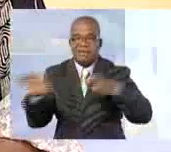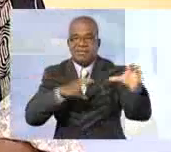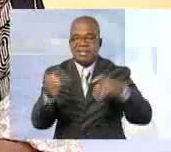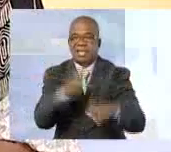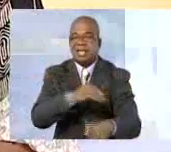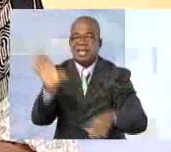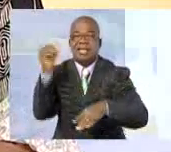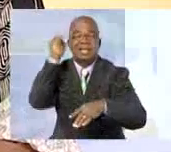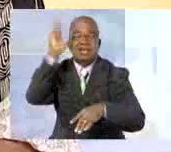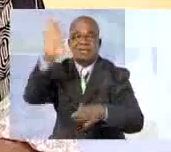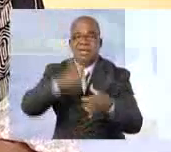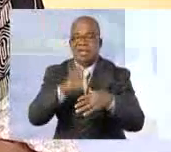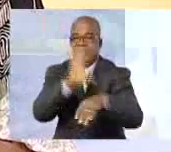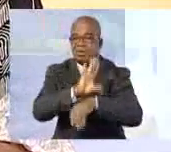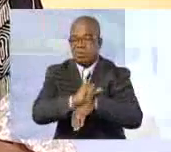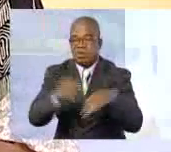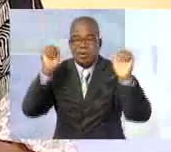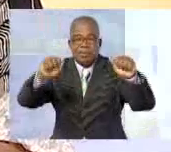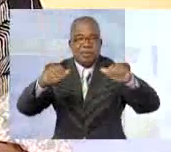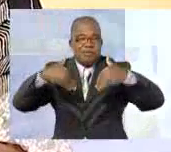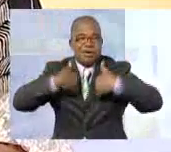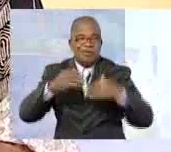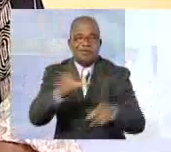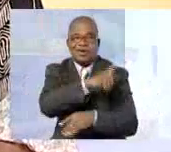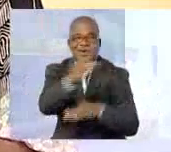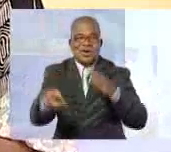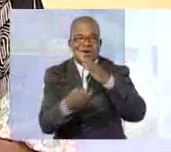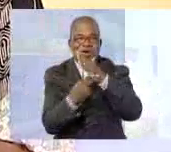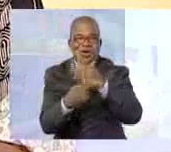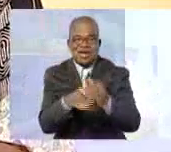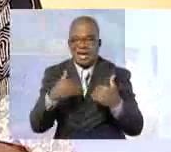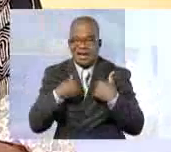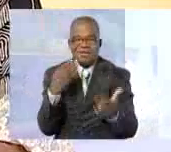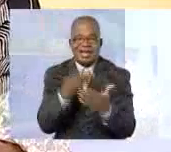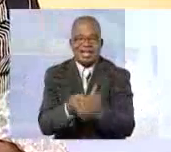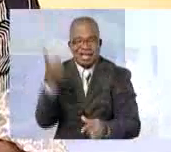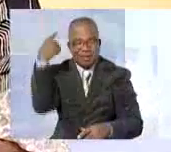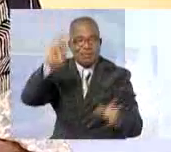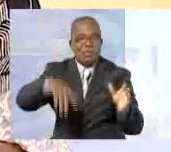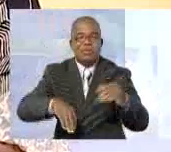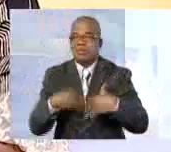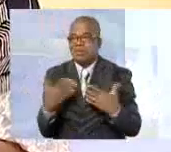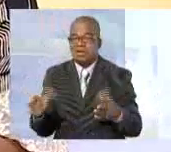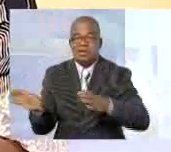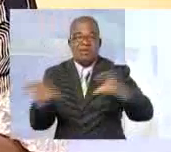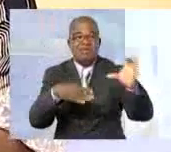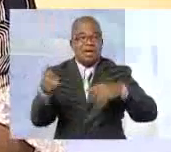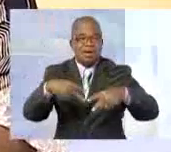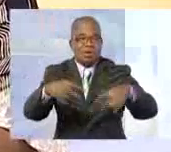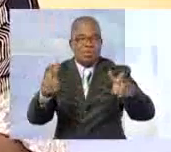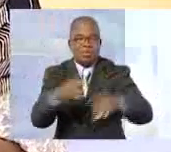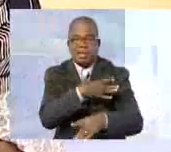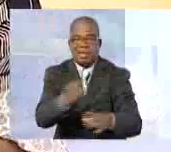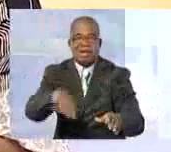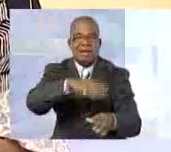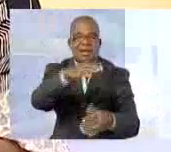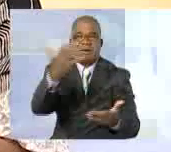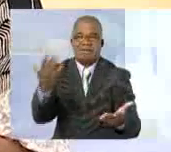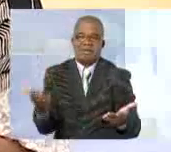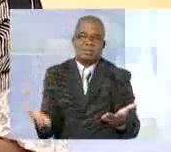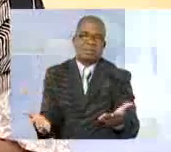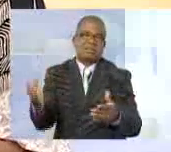femmes de Côte d'Ivoire pourront désormais avoir accès à des financements de leurs activités avec un taux d'intérêt de seulement 1%.